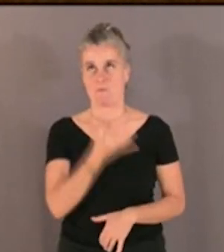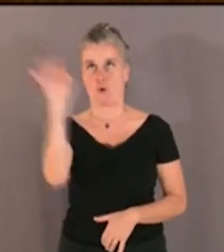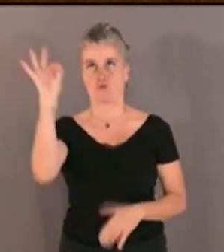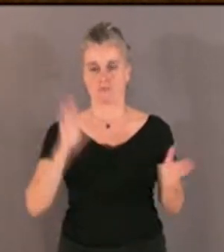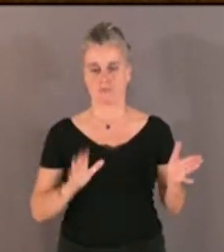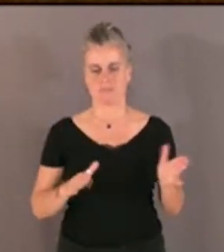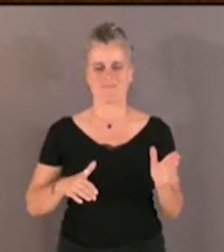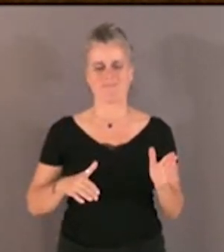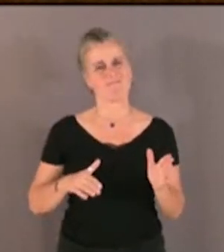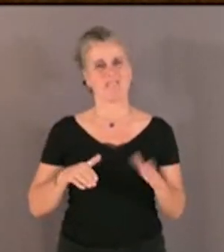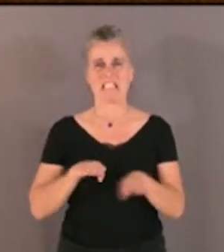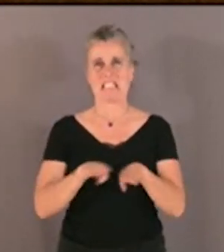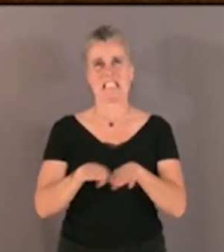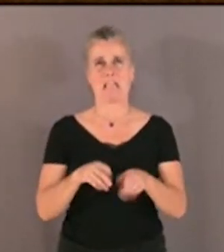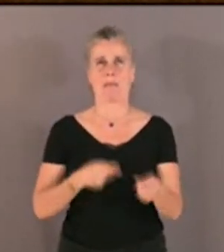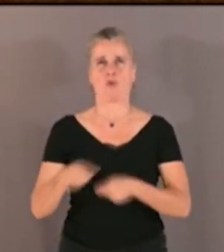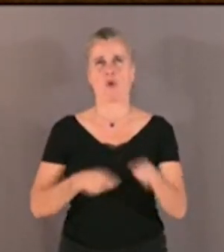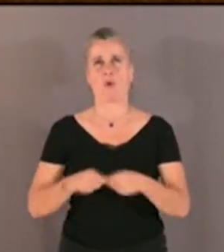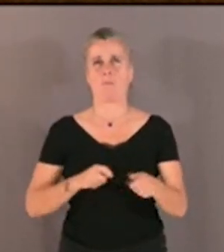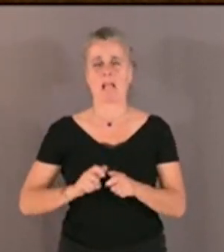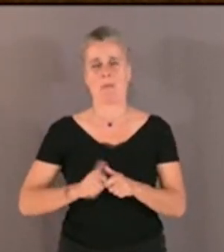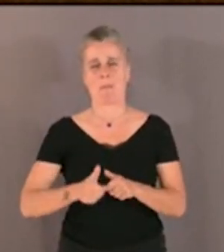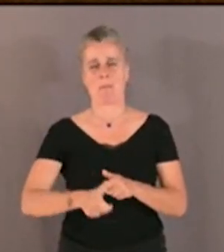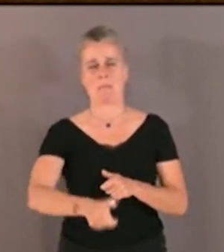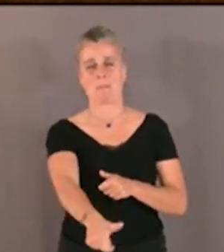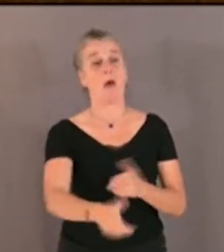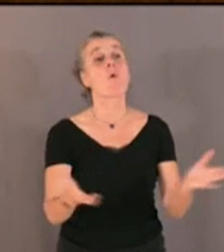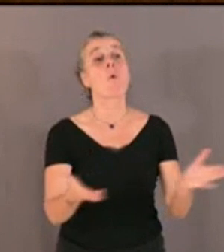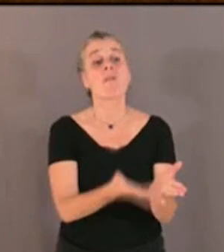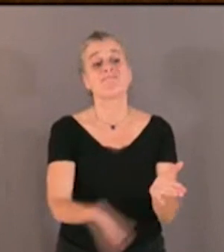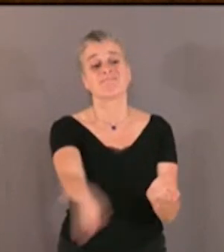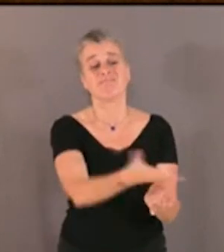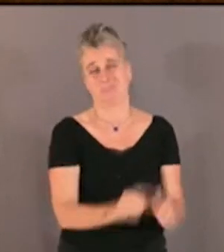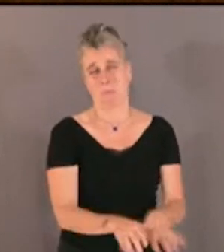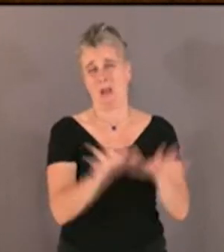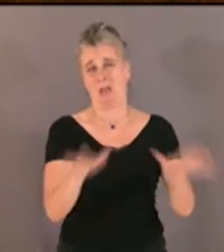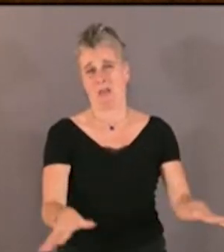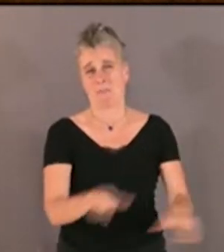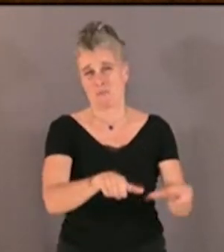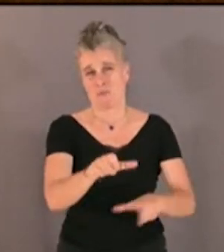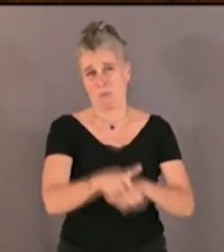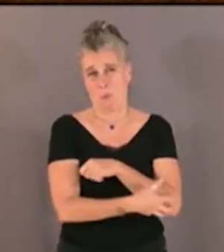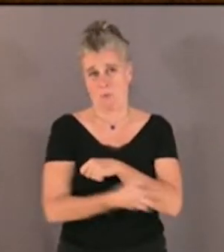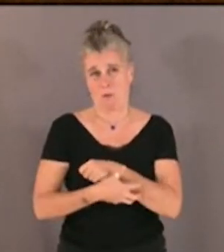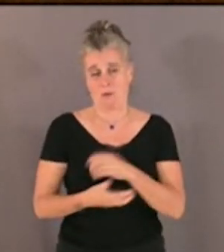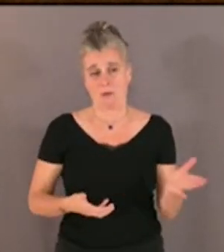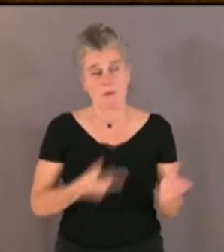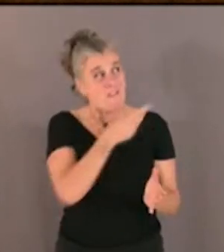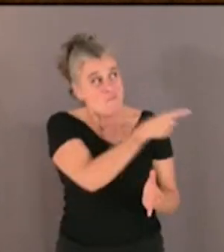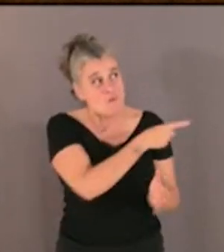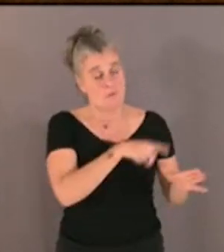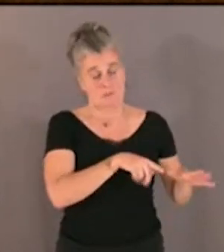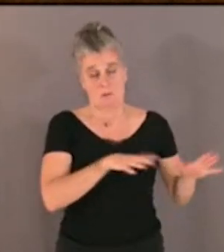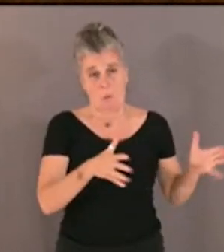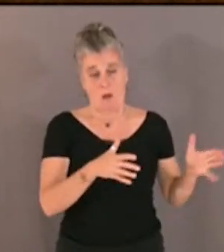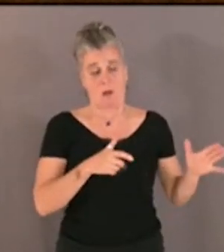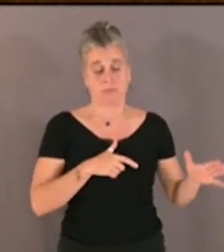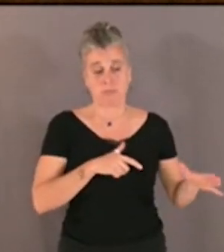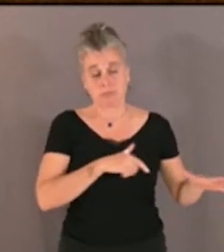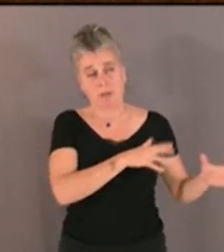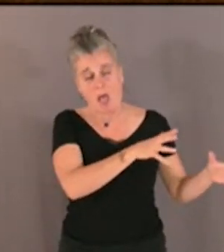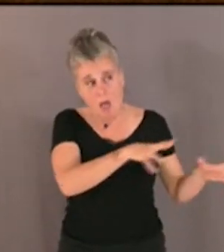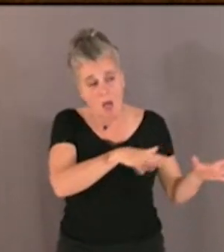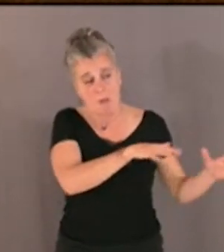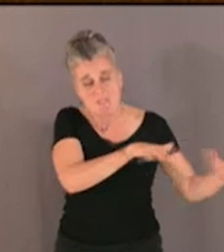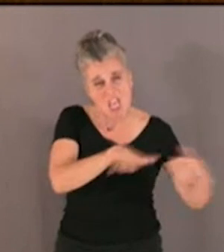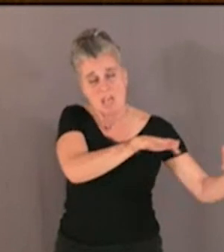nombreux pauvres. Mais comme vous n'en avez jamais assez, vous en importez davantage, vous en importez d'outre-Méditerranée, nous